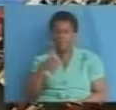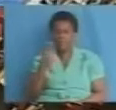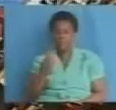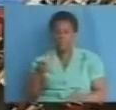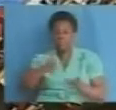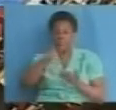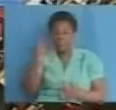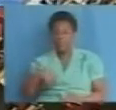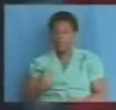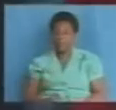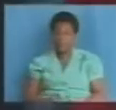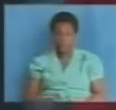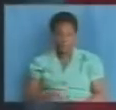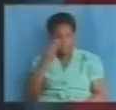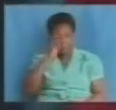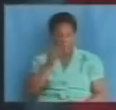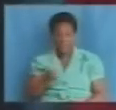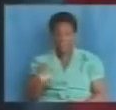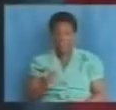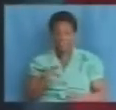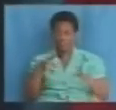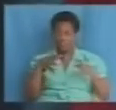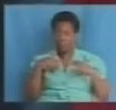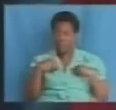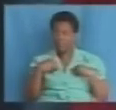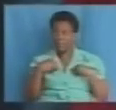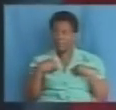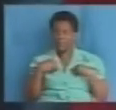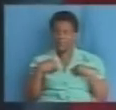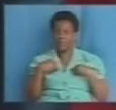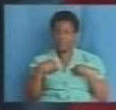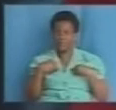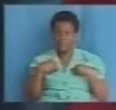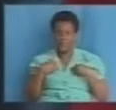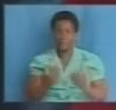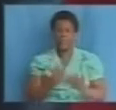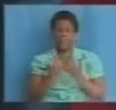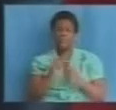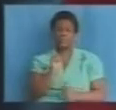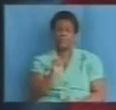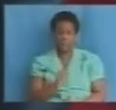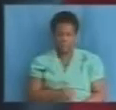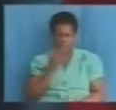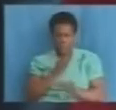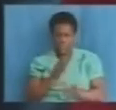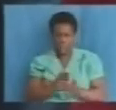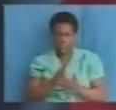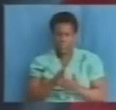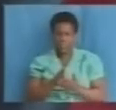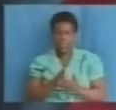inaki kW Ina uwe mdo wa kuwe kujo kwa ajili Ya askari polisi na